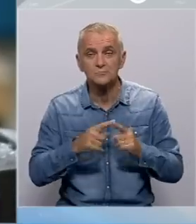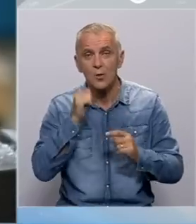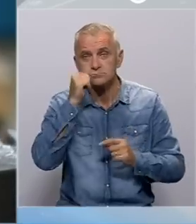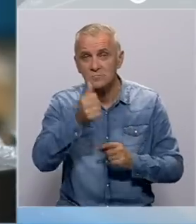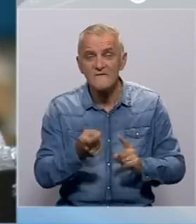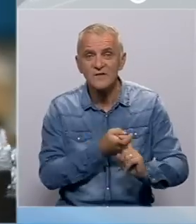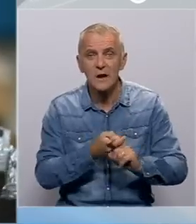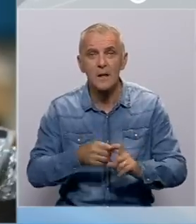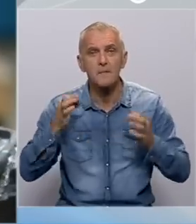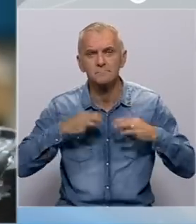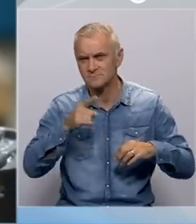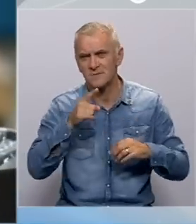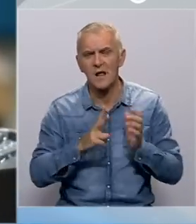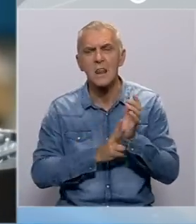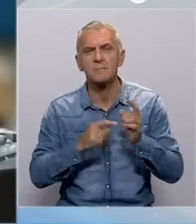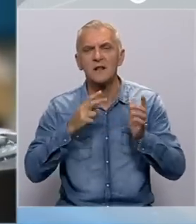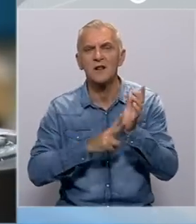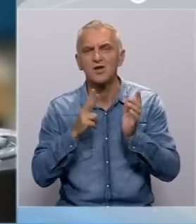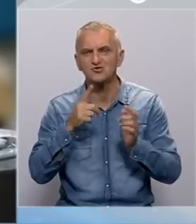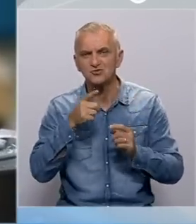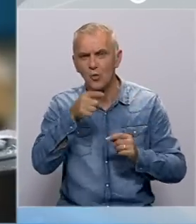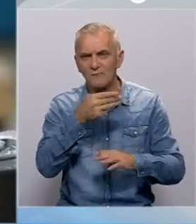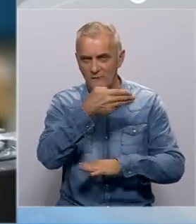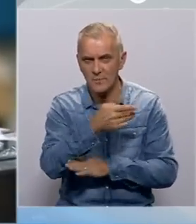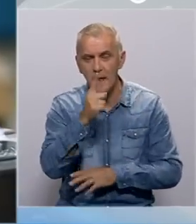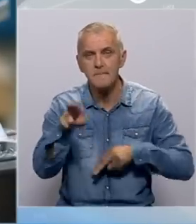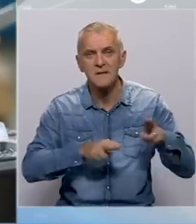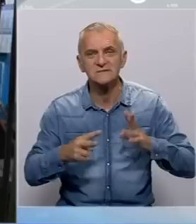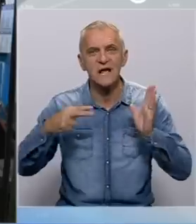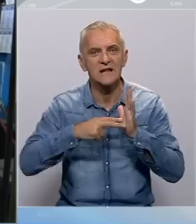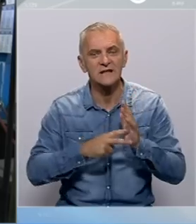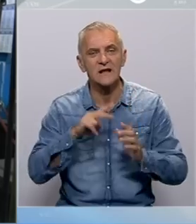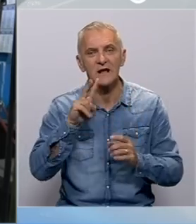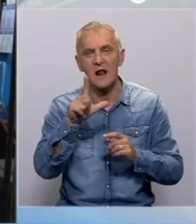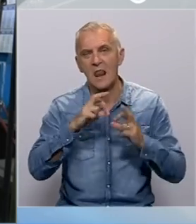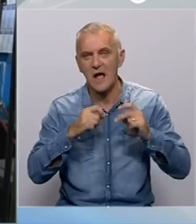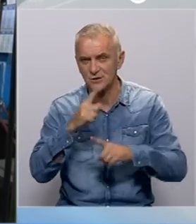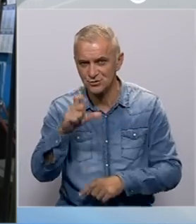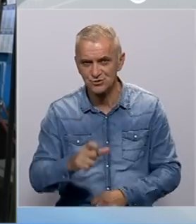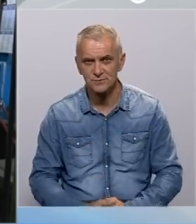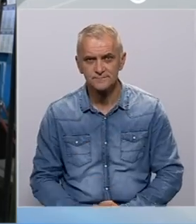posjete federalnog premijera Nermina Nikšića ovoj kompaniji i ministra energetike Vedrana Lakića.